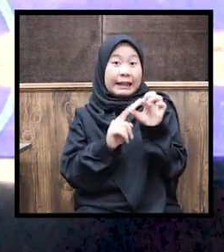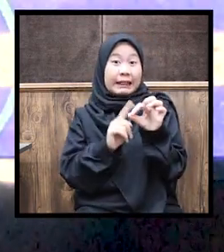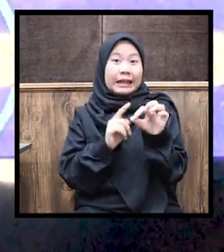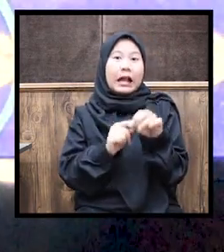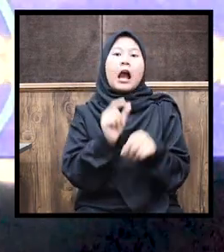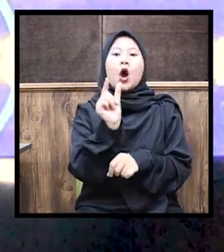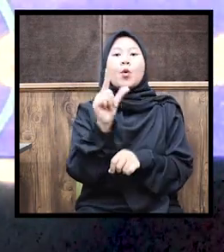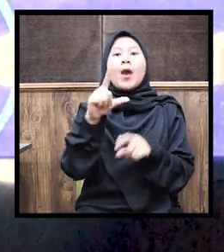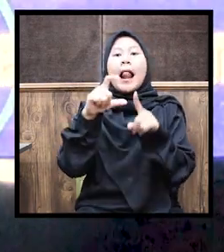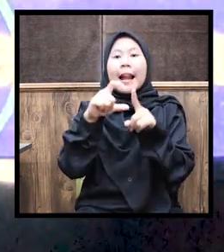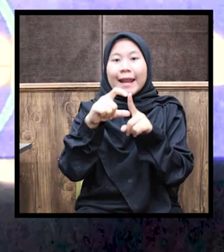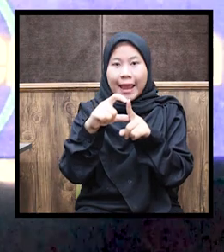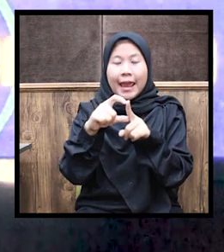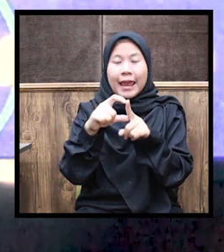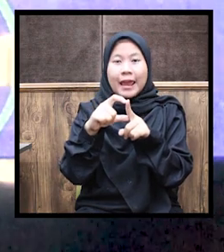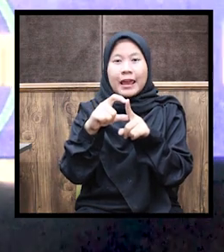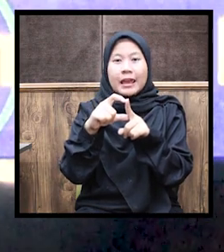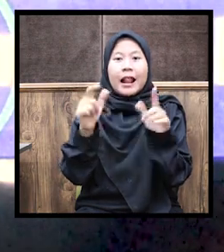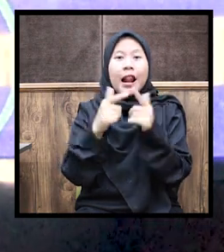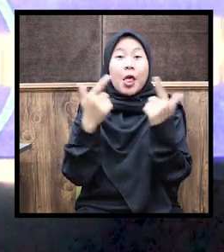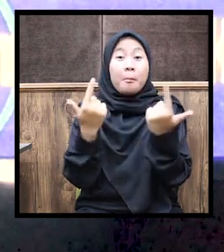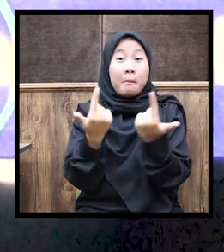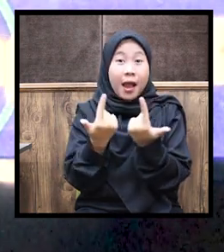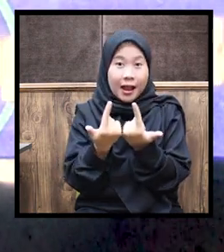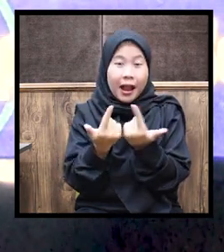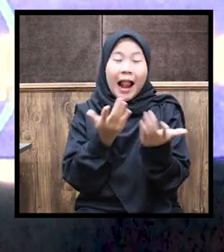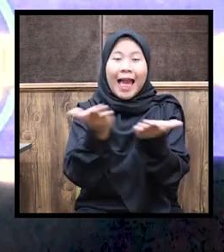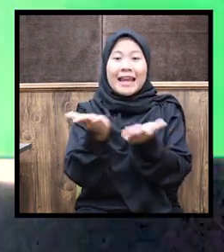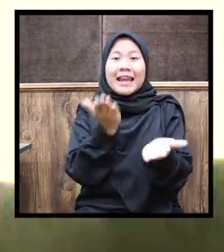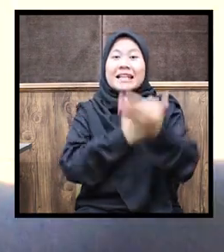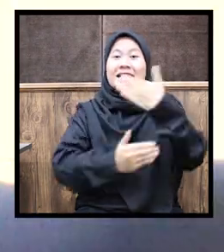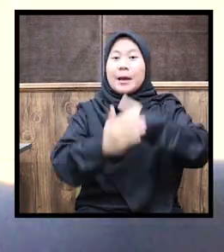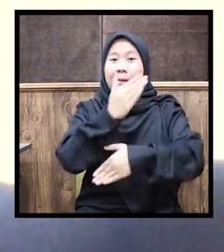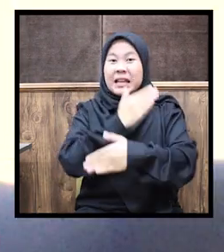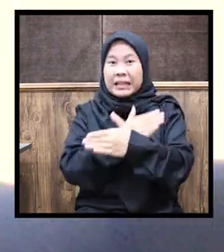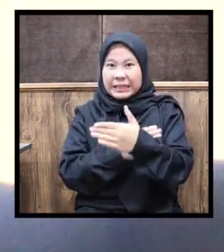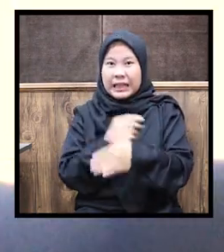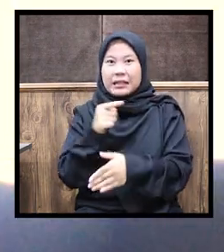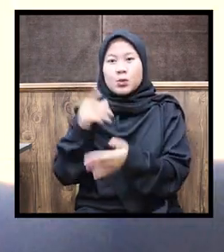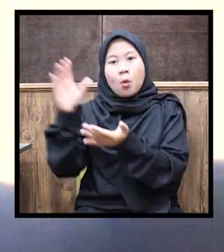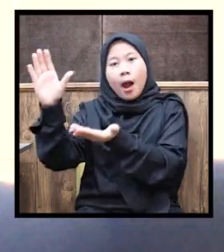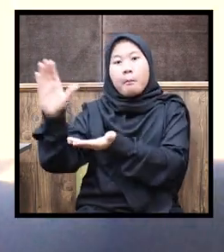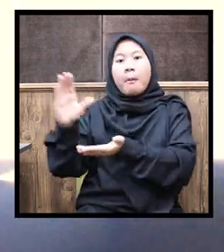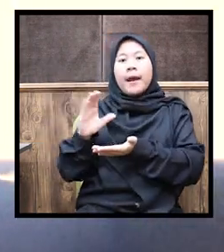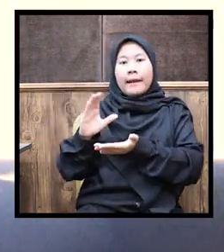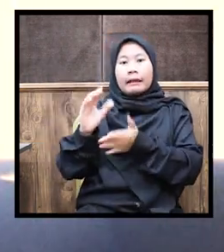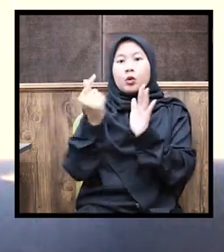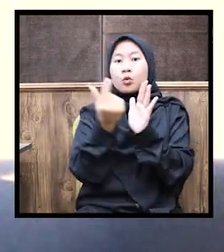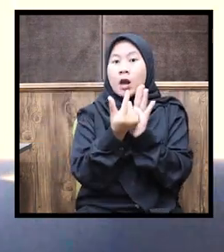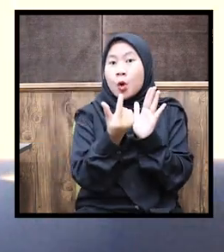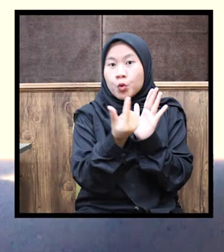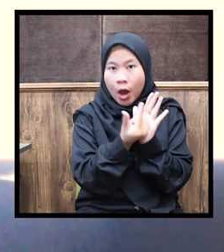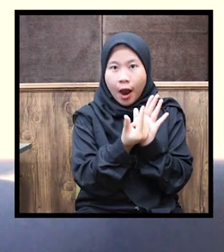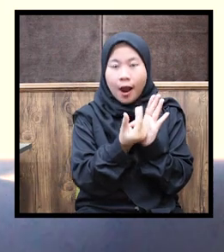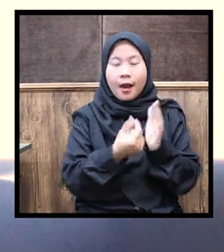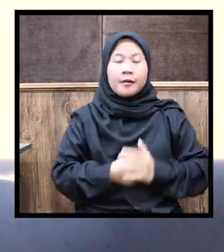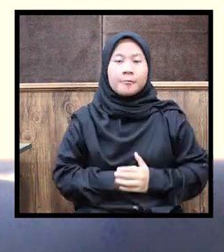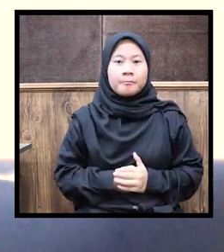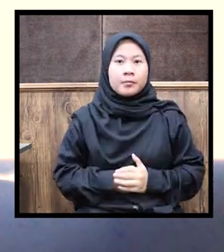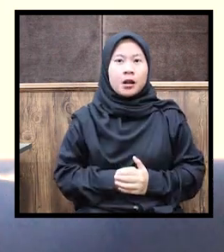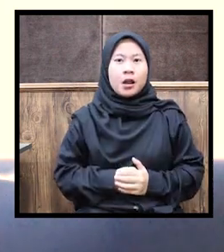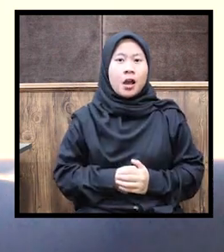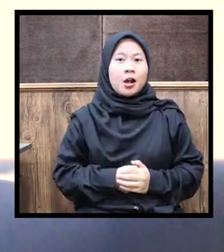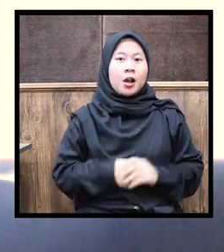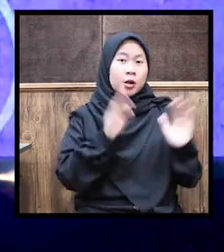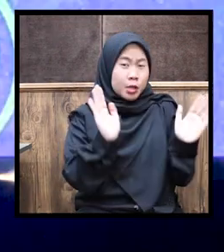Ketenagakerjaan atau unit layanan disabilitas Ketenagakerjaan adalah amanah undang-undang dan ketika